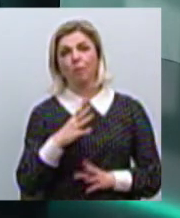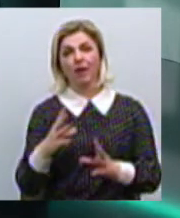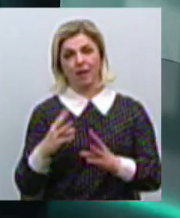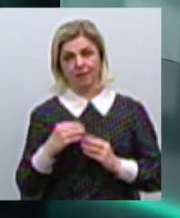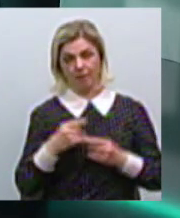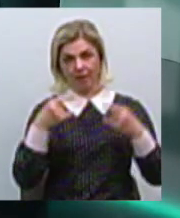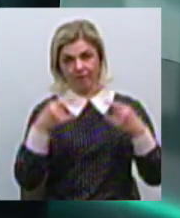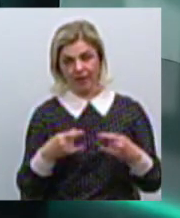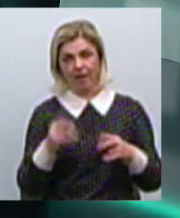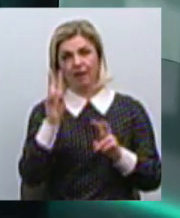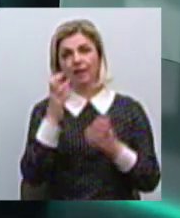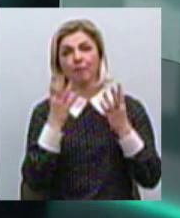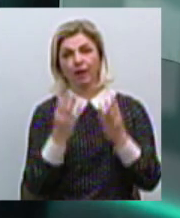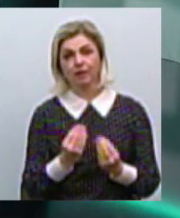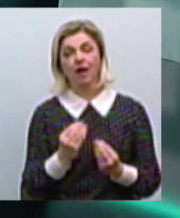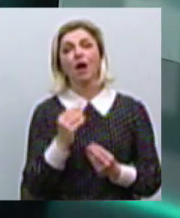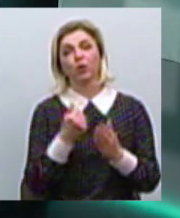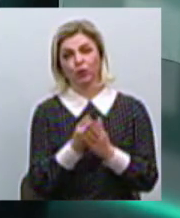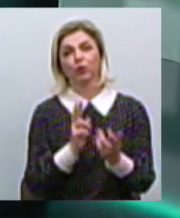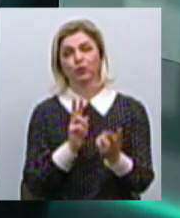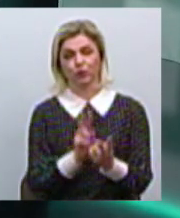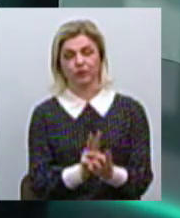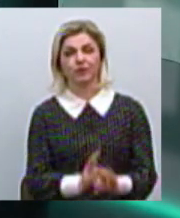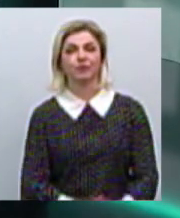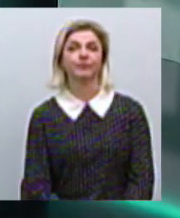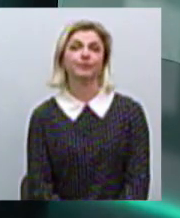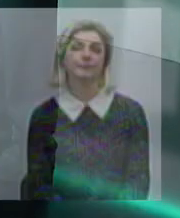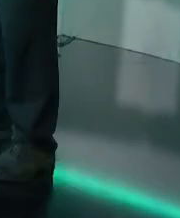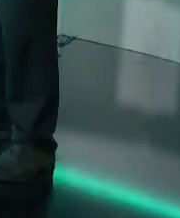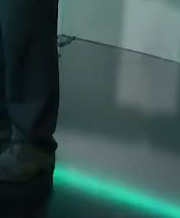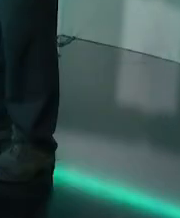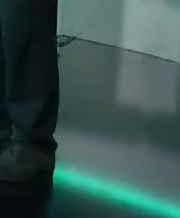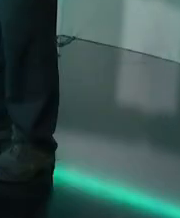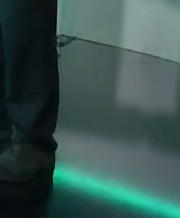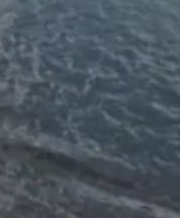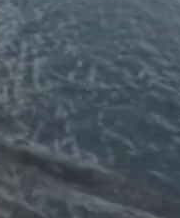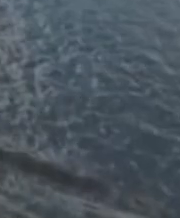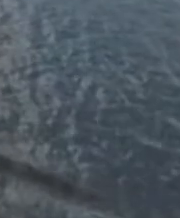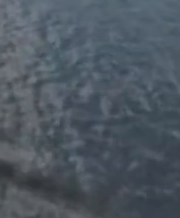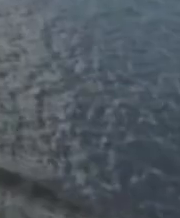була тема дня, а якою буде наступна тема, підкаже наступний день. На все добре.